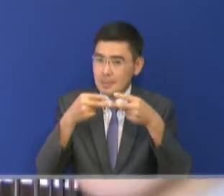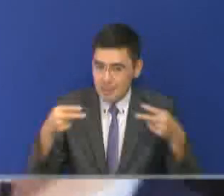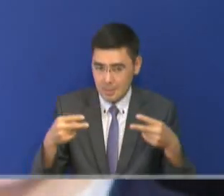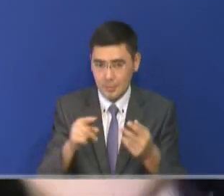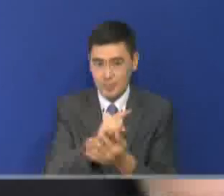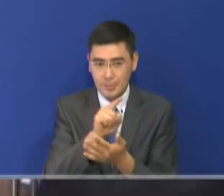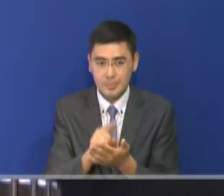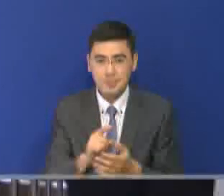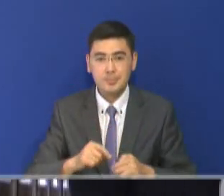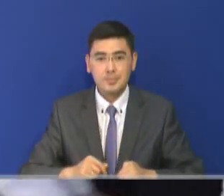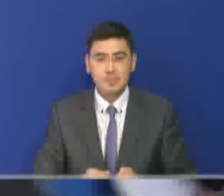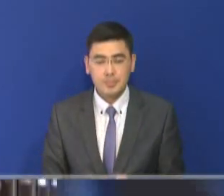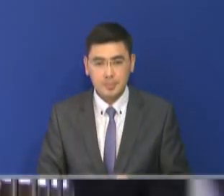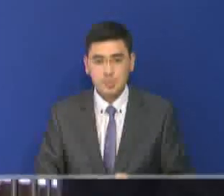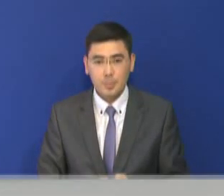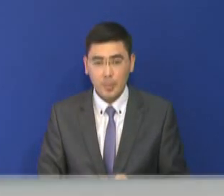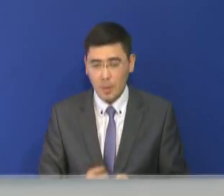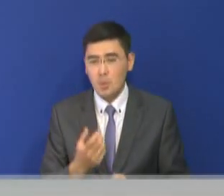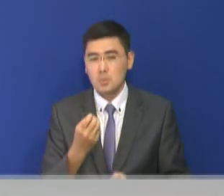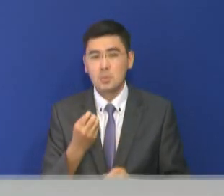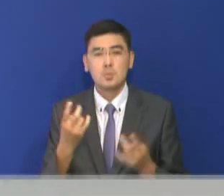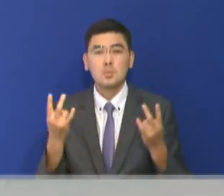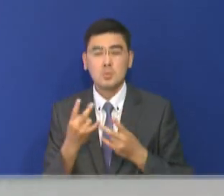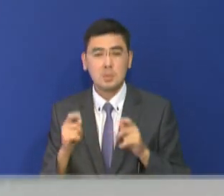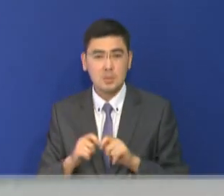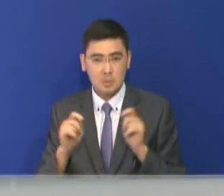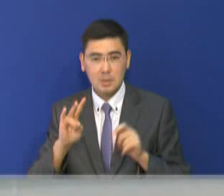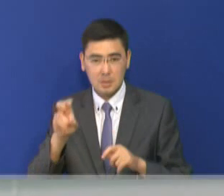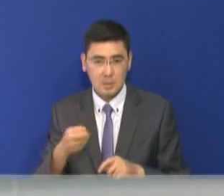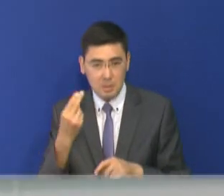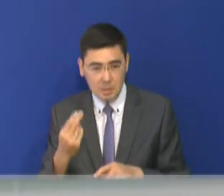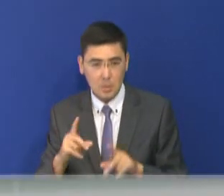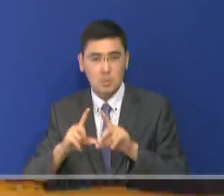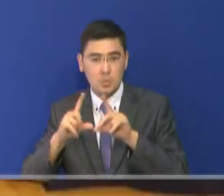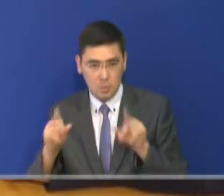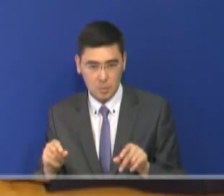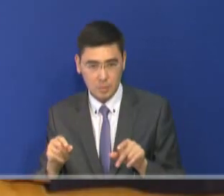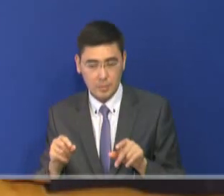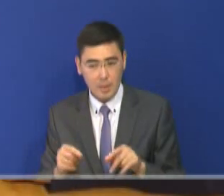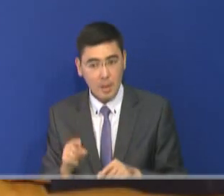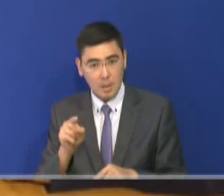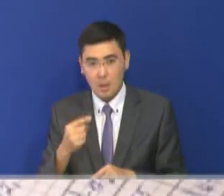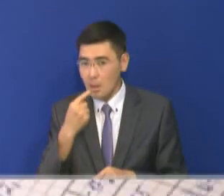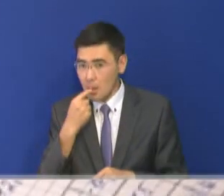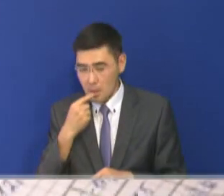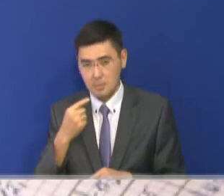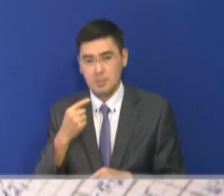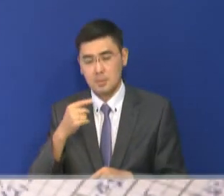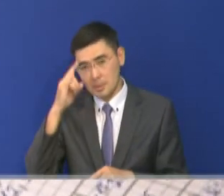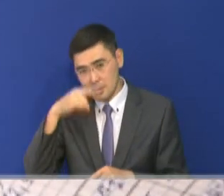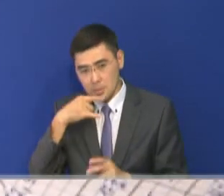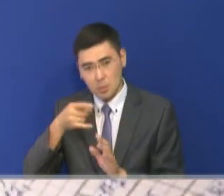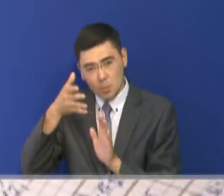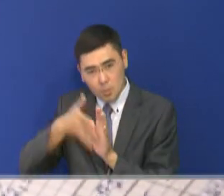предложение о формировании национальной школы в условиях современного образования. Пора уделять пристальное внимание изучению